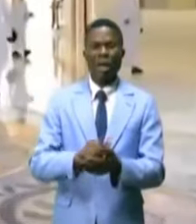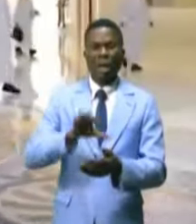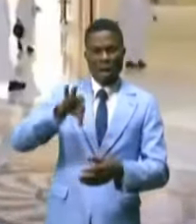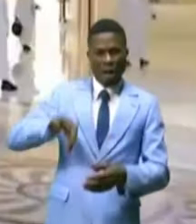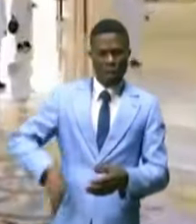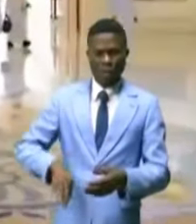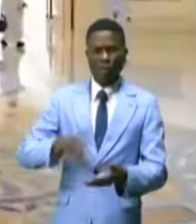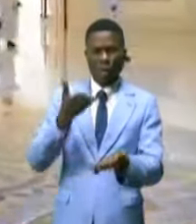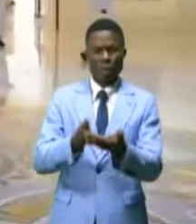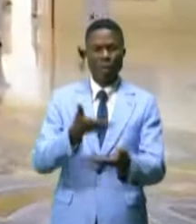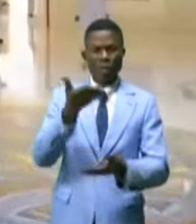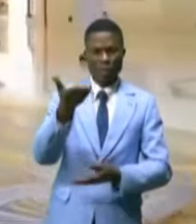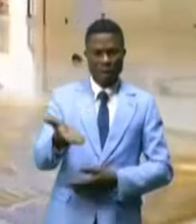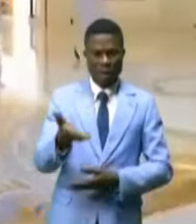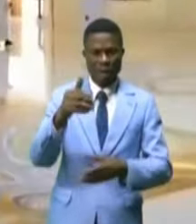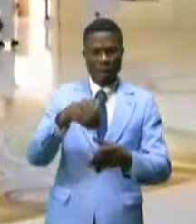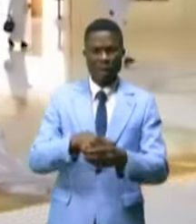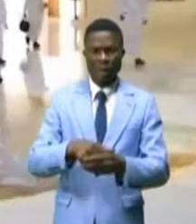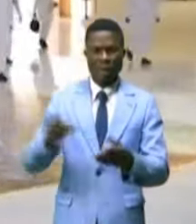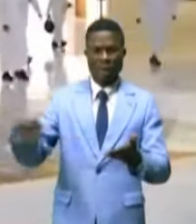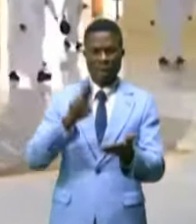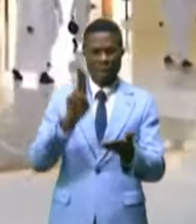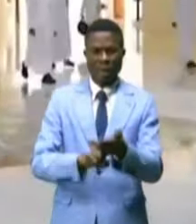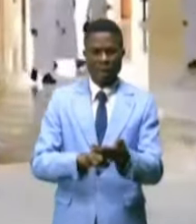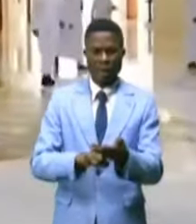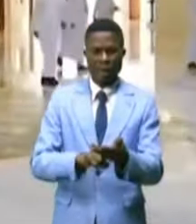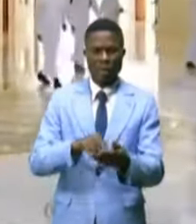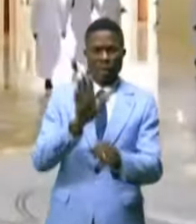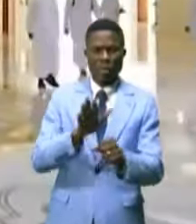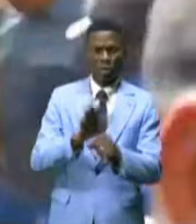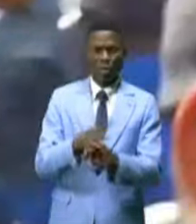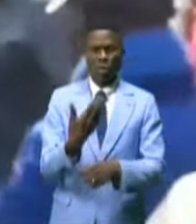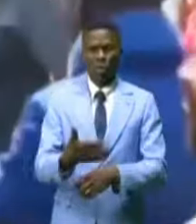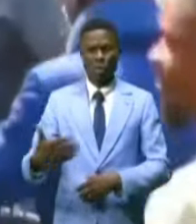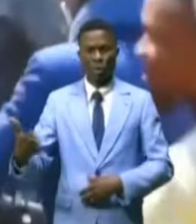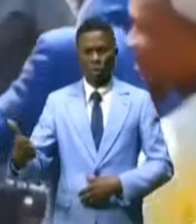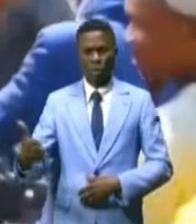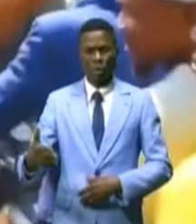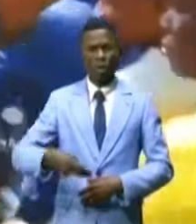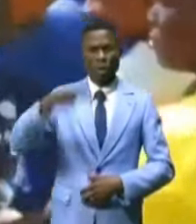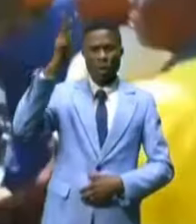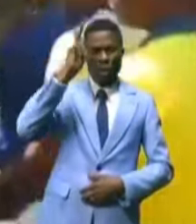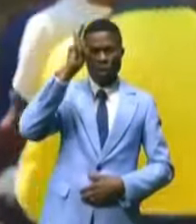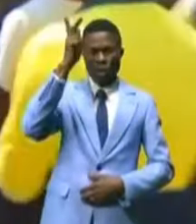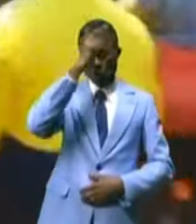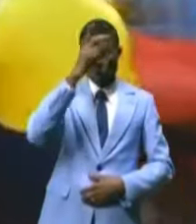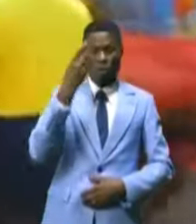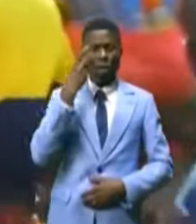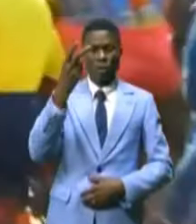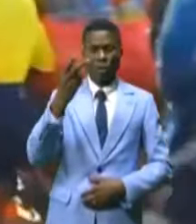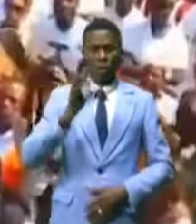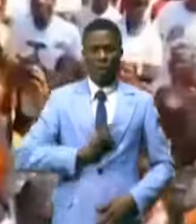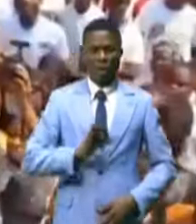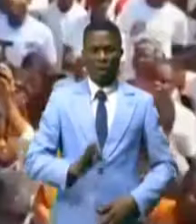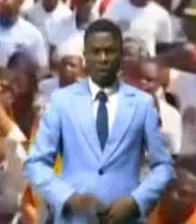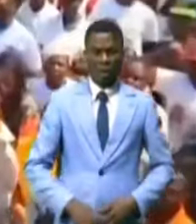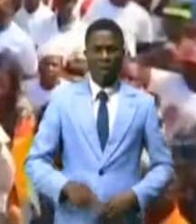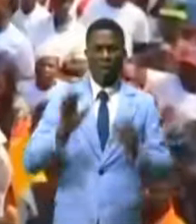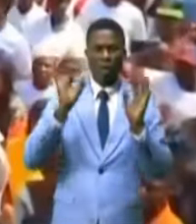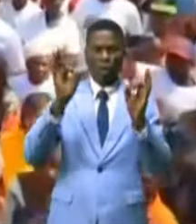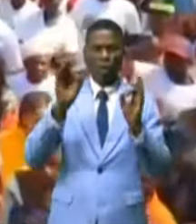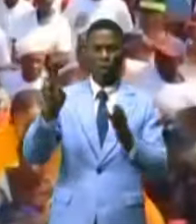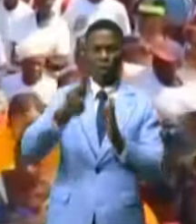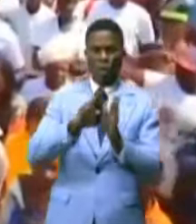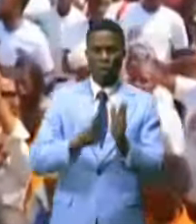sont palpables à travers des accords signés dans plusieurs domaines. Dans le Haut-Katanga, Vision Fachi Rénové, dans son rôle